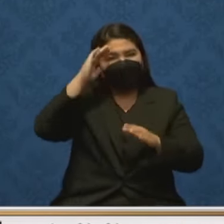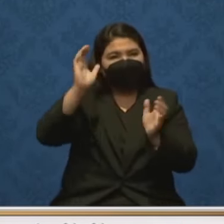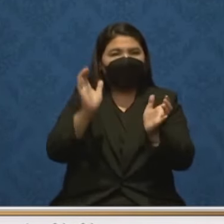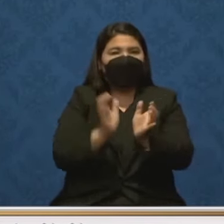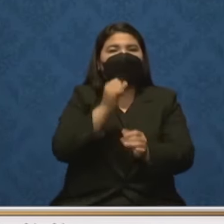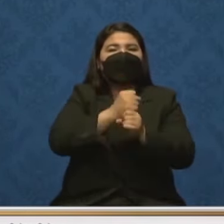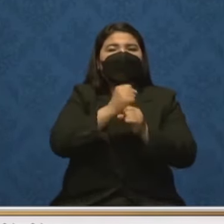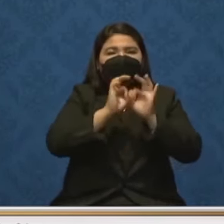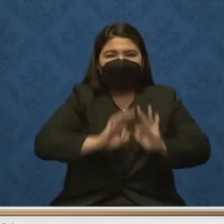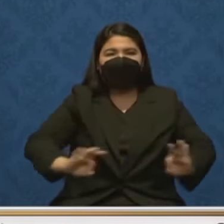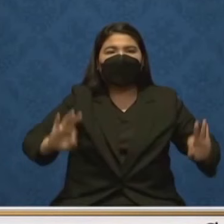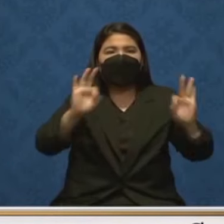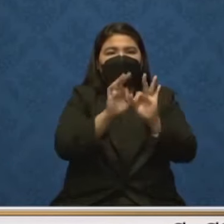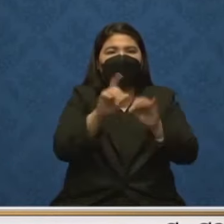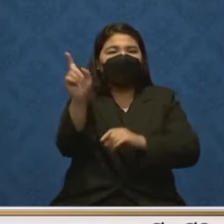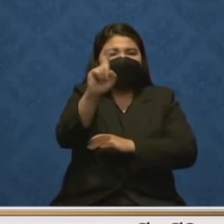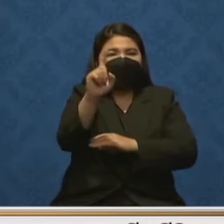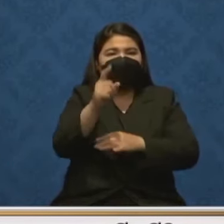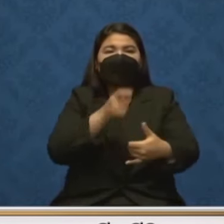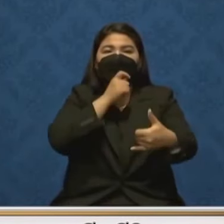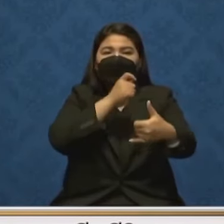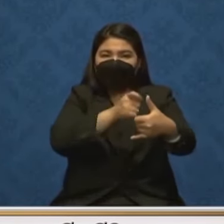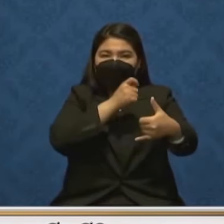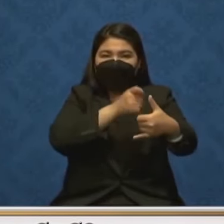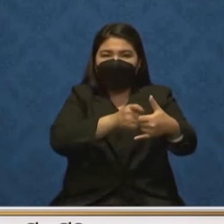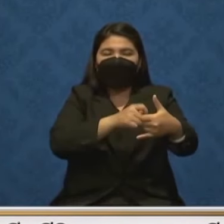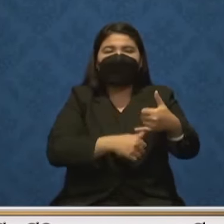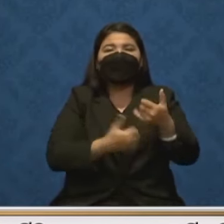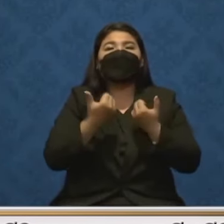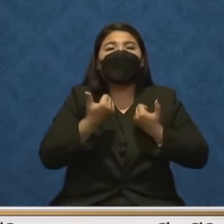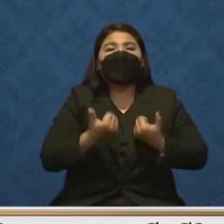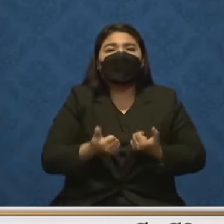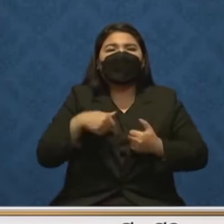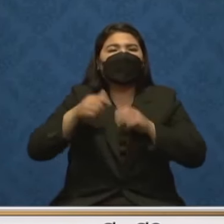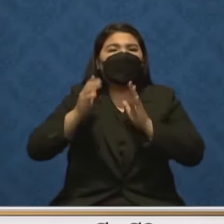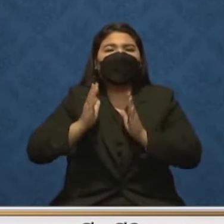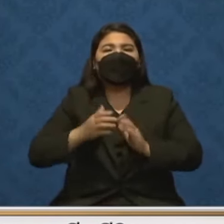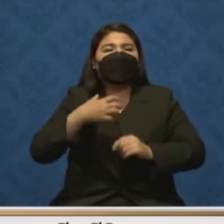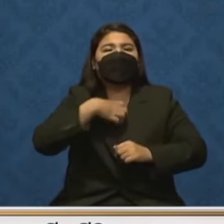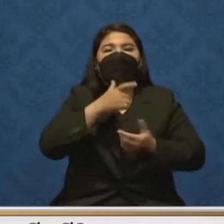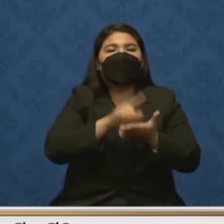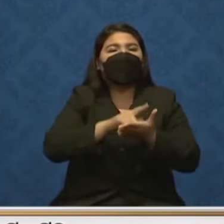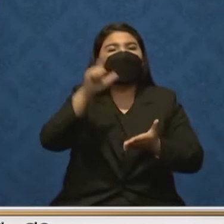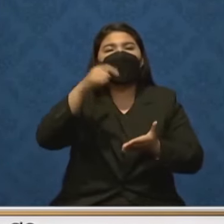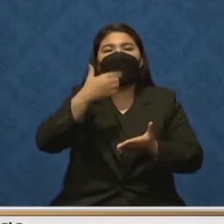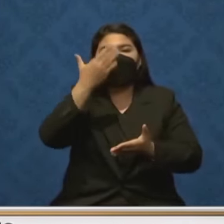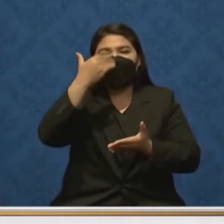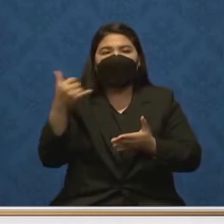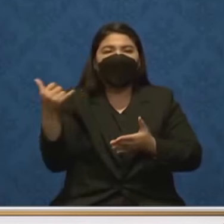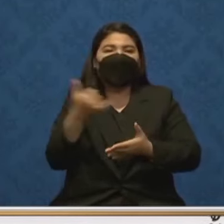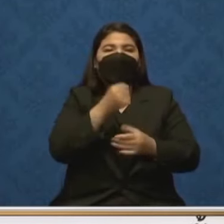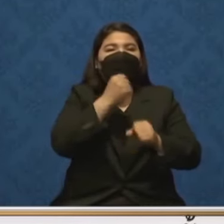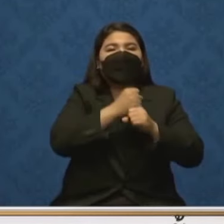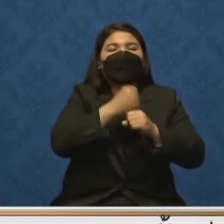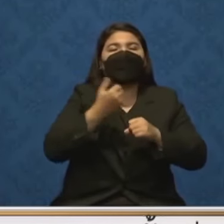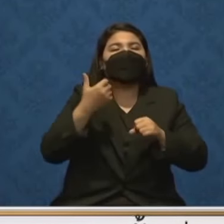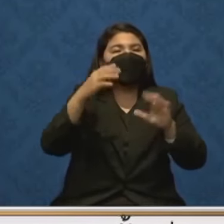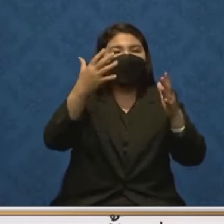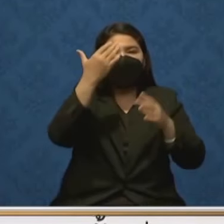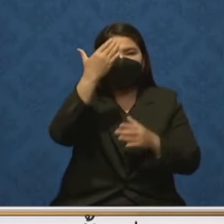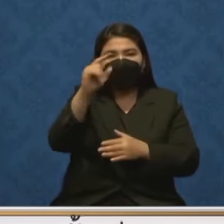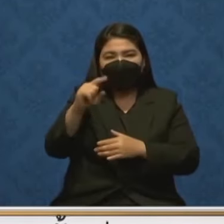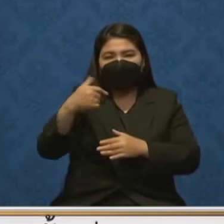ตำรวจจริงๆนั่นคืองานสอบสวนค่ะที่ตอนนี้นะคะมีแต่คนอยากออกไม่มีคนอยากเข้าเพราะอะไรคะค่าน้ำมัน